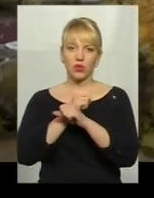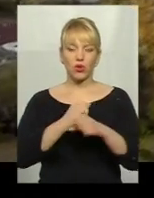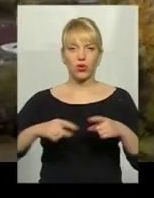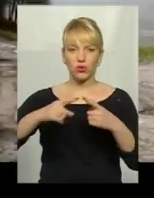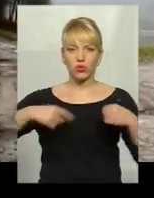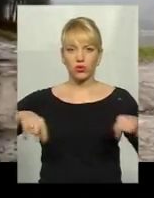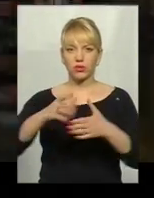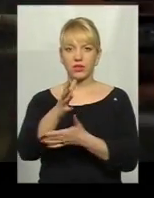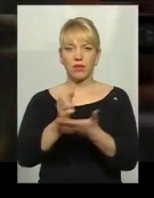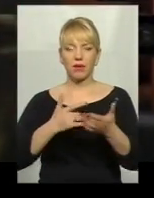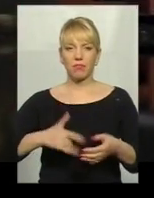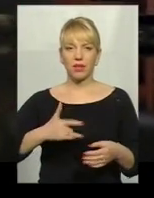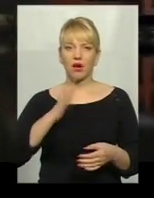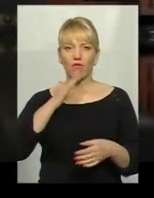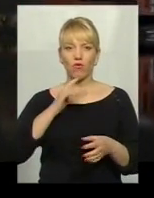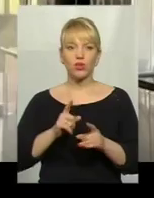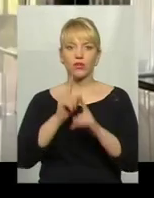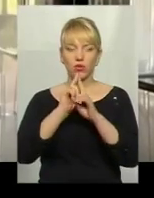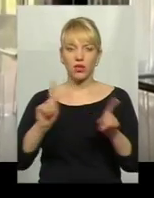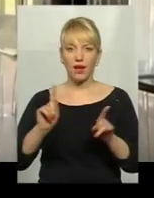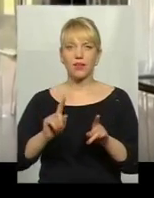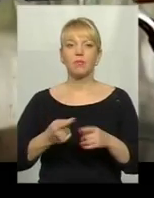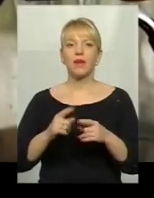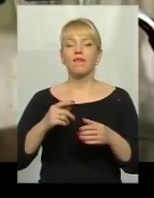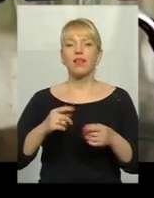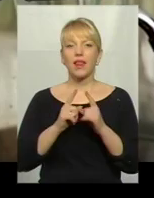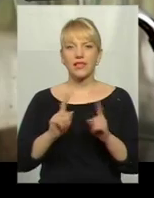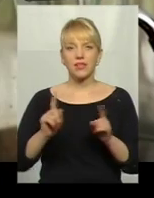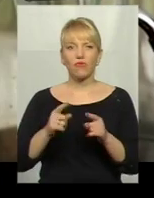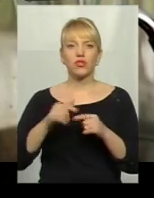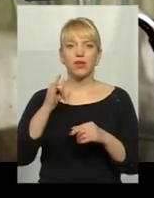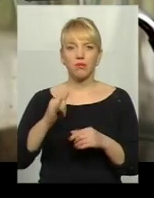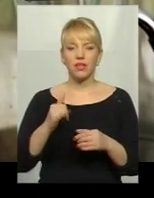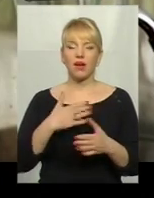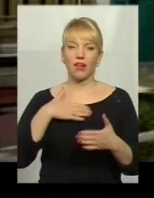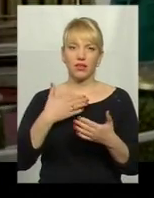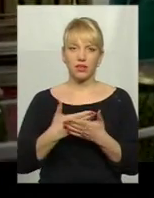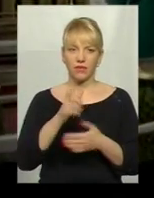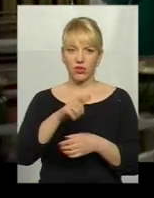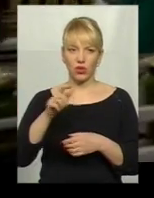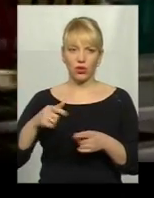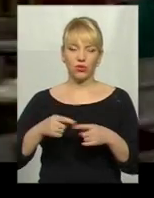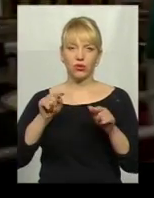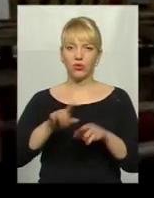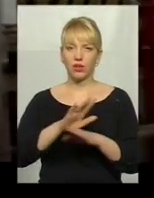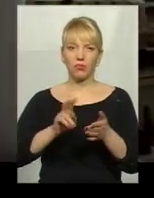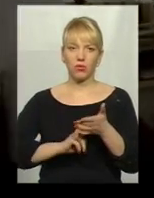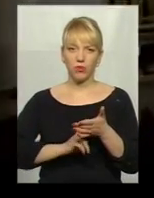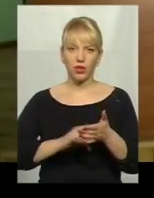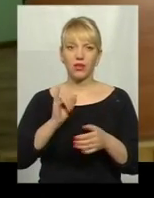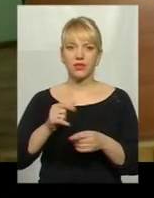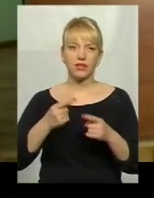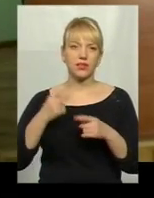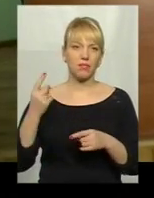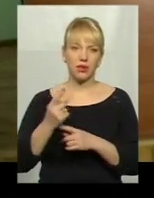запас мінеральних вод з унікальними лікувальними властивостями, а ще активні і сміливі люди. Адже не побоялися і одним із